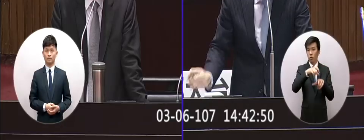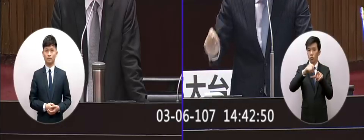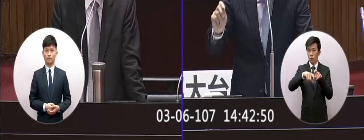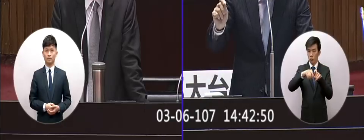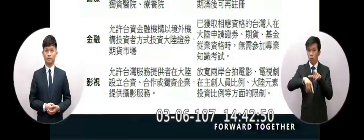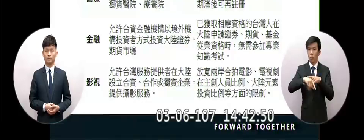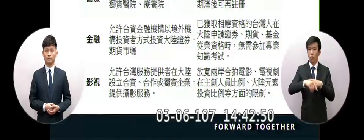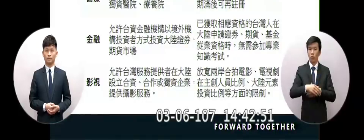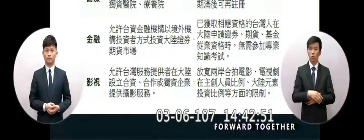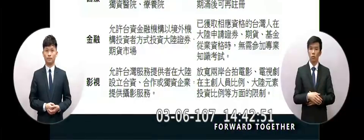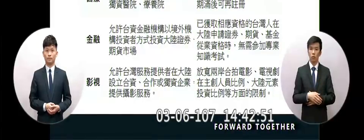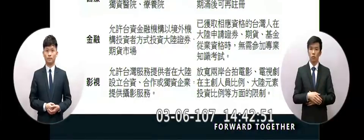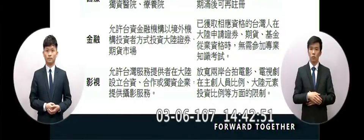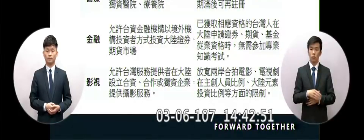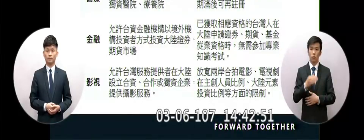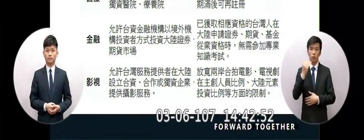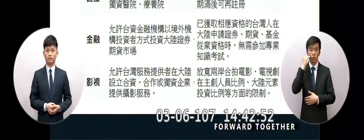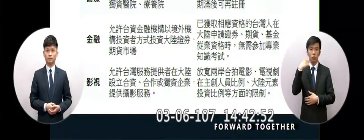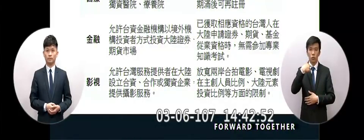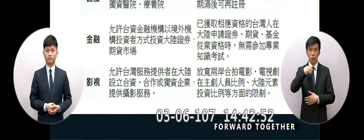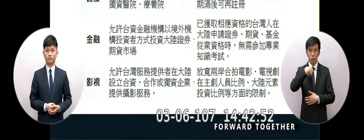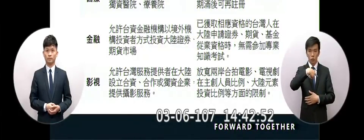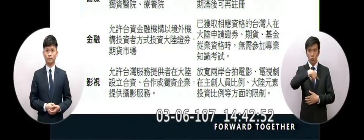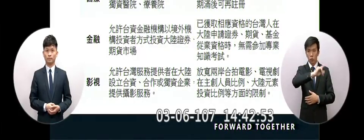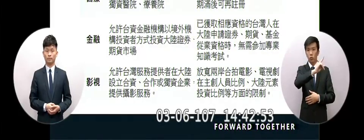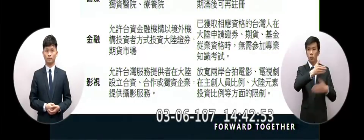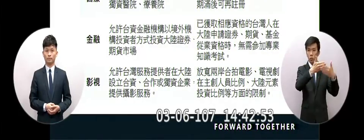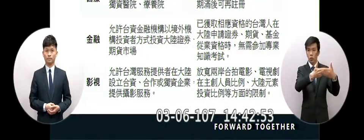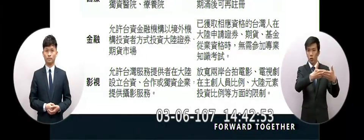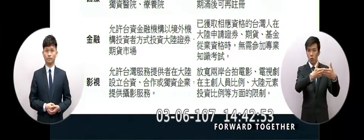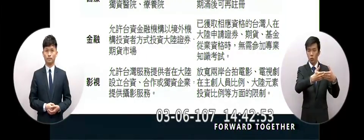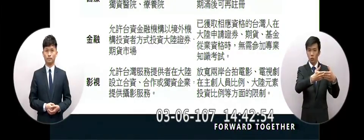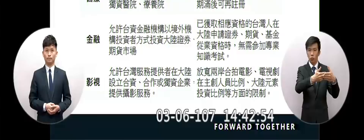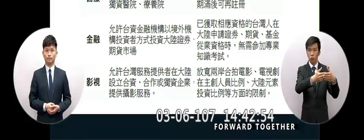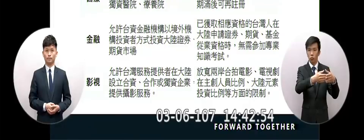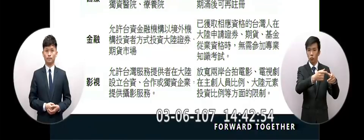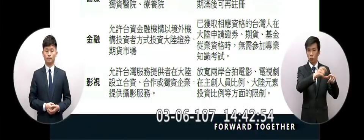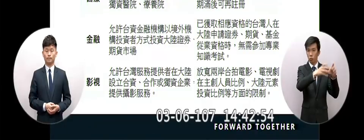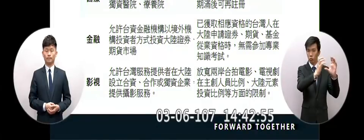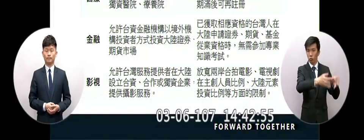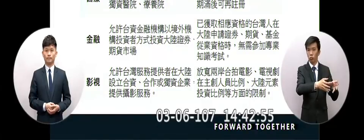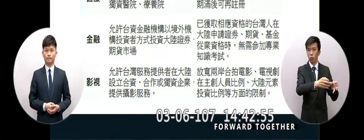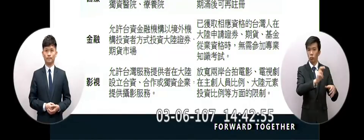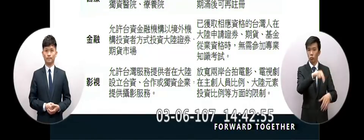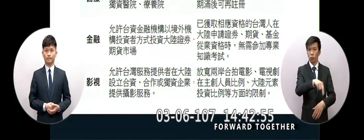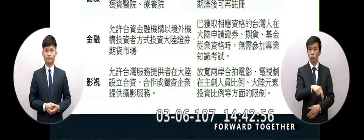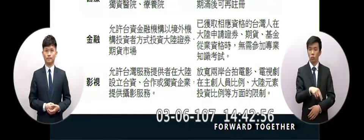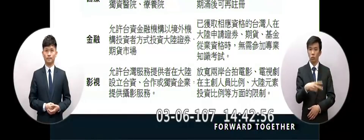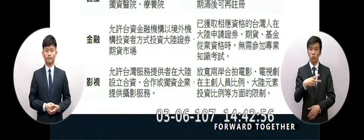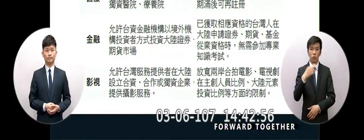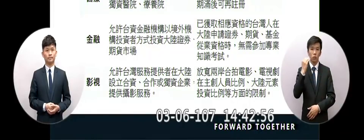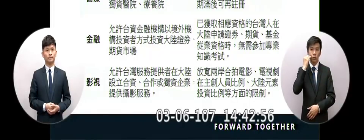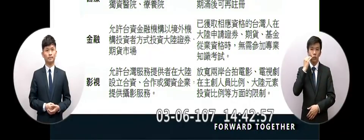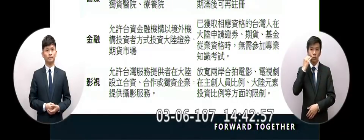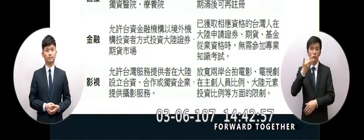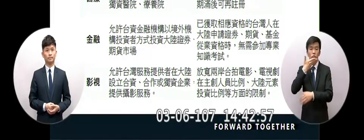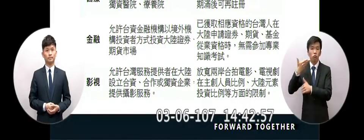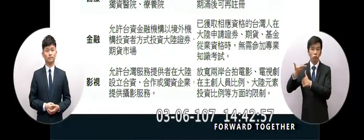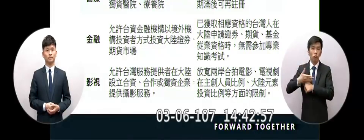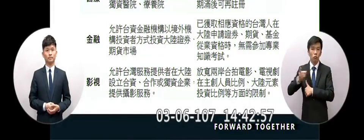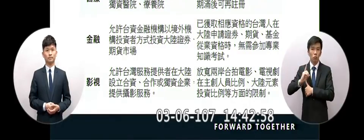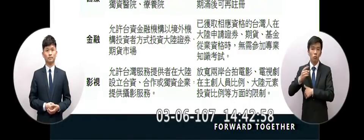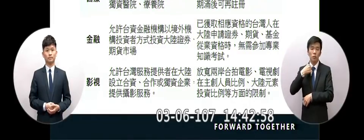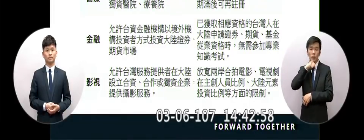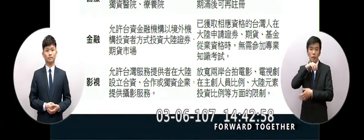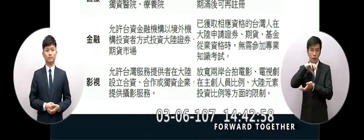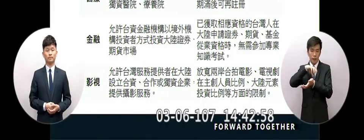供者，在大陆设置独资医院、疗养院。但是他给我们的会台是什么？台湾医师可以注册短时期，是